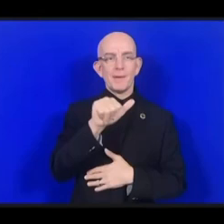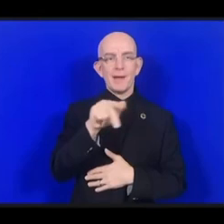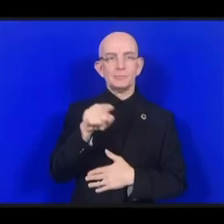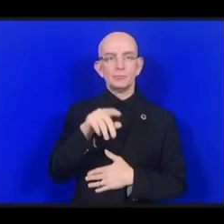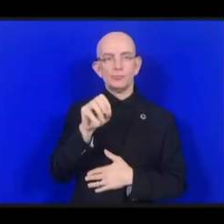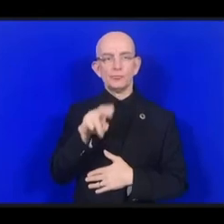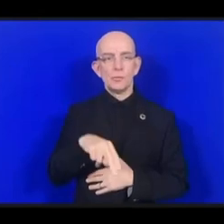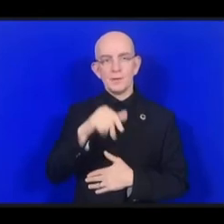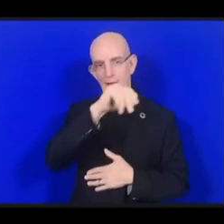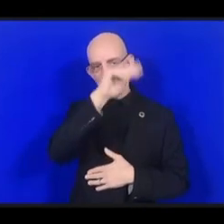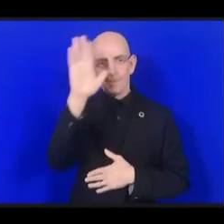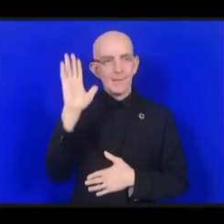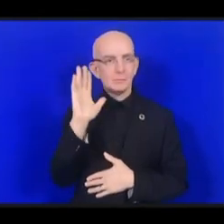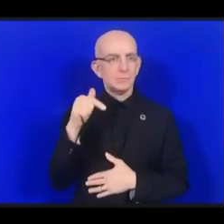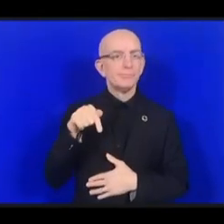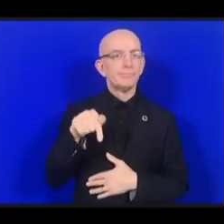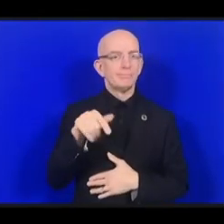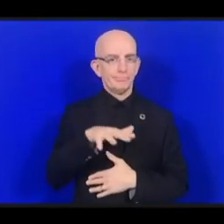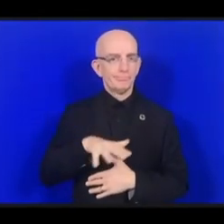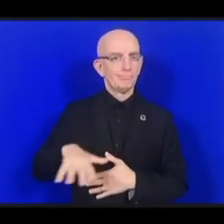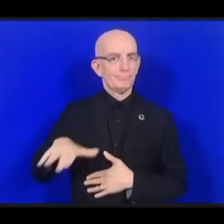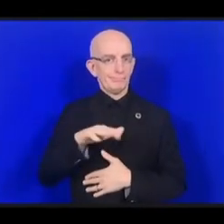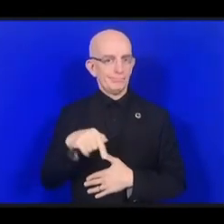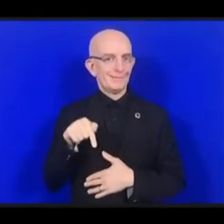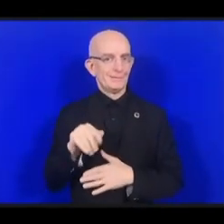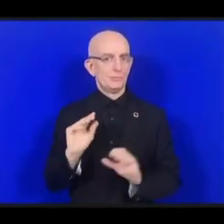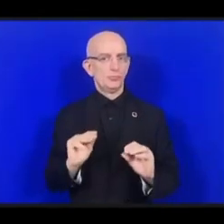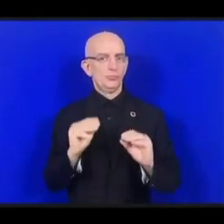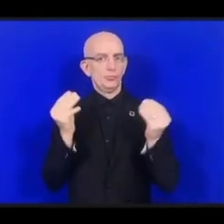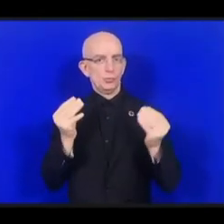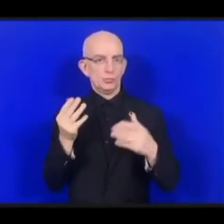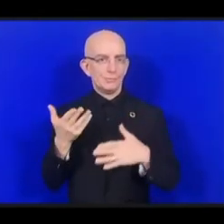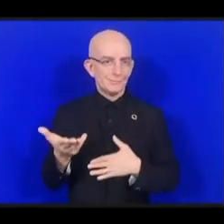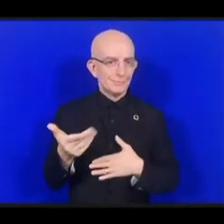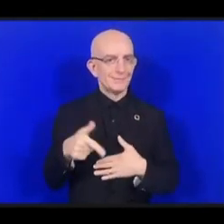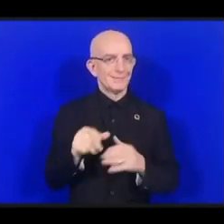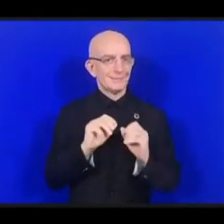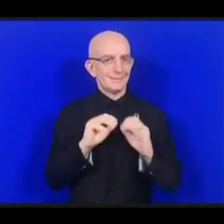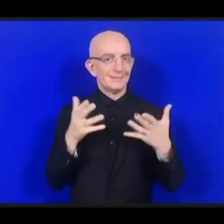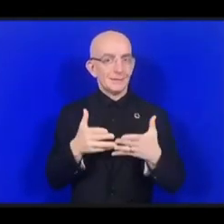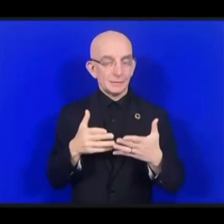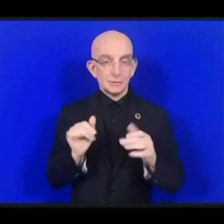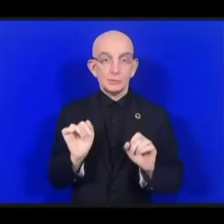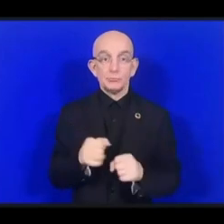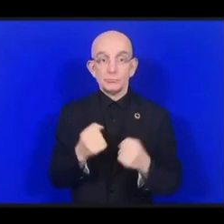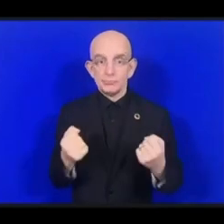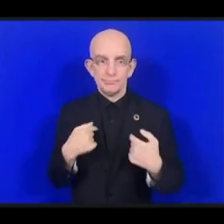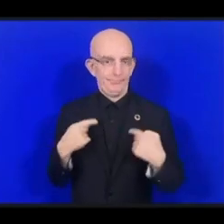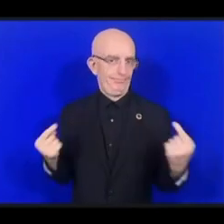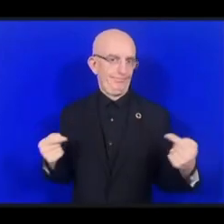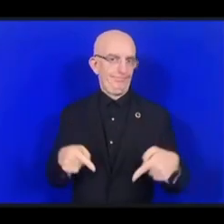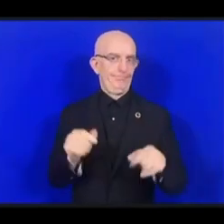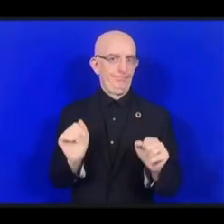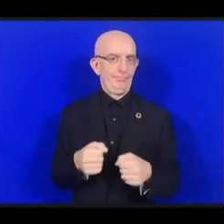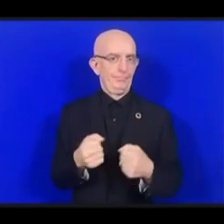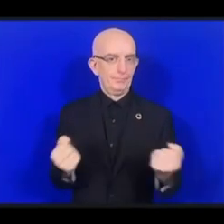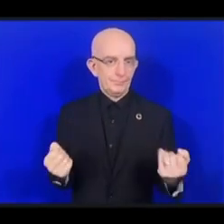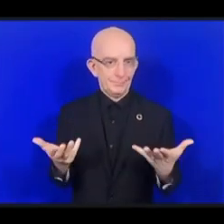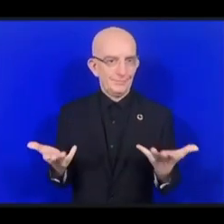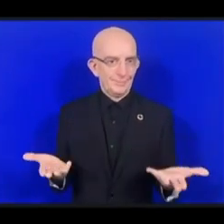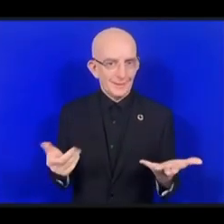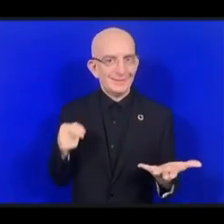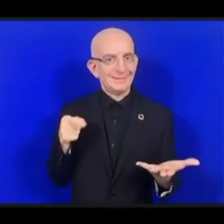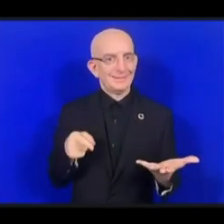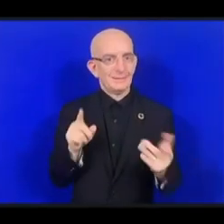イニシアティブの価値についてここで付言したいと思いますigfの最後になりますけどもここ